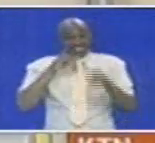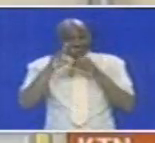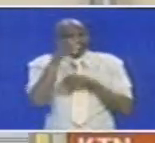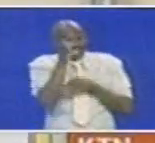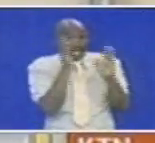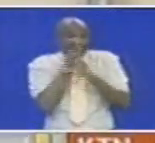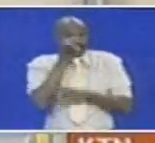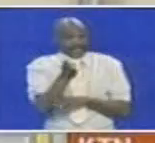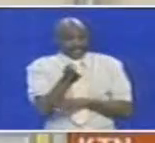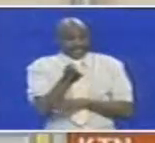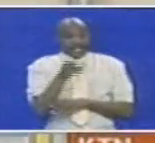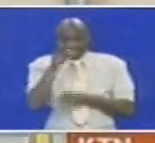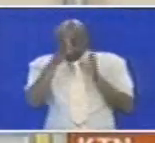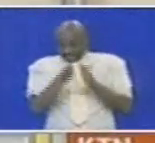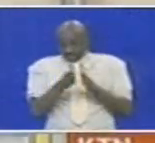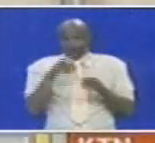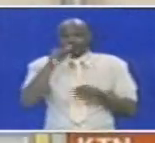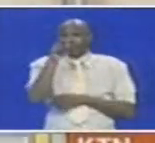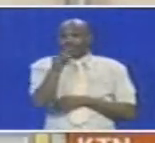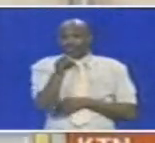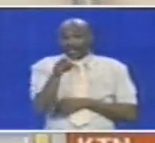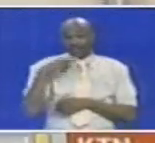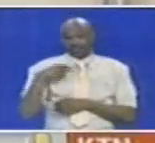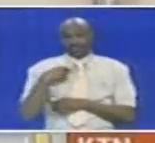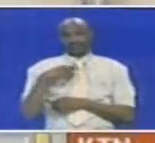Forever alikuwa anaiweka akiwa hapo, kumbe ni kujificha